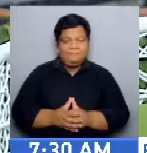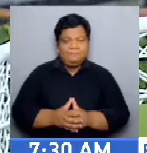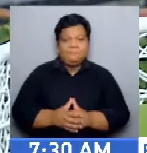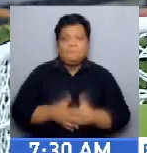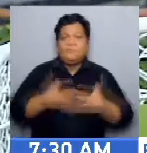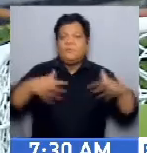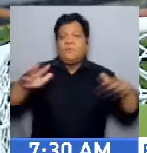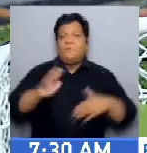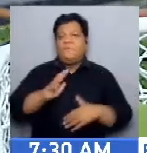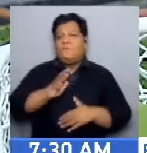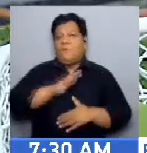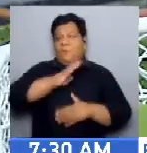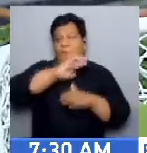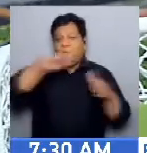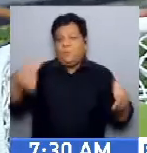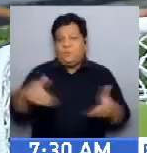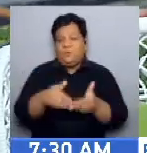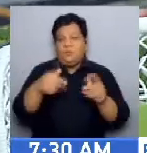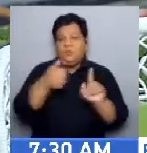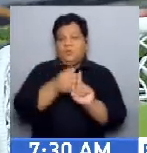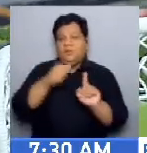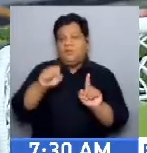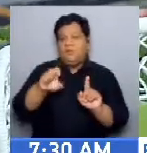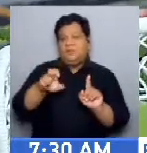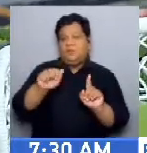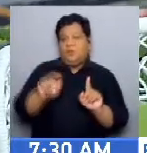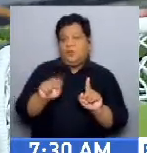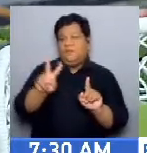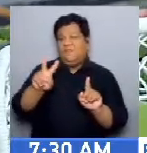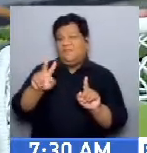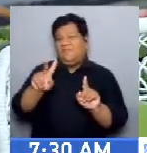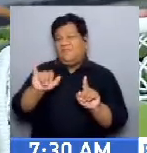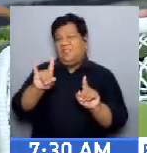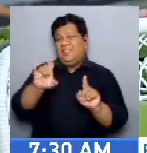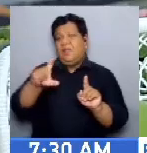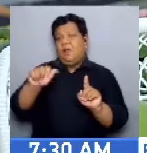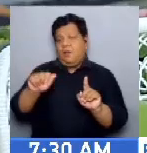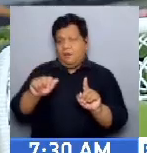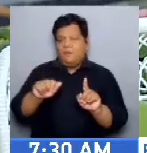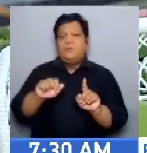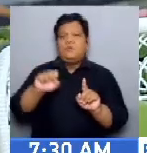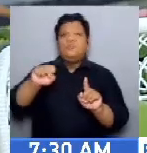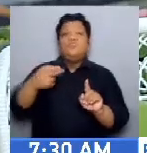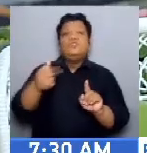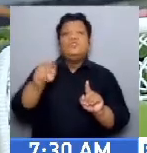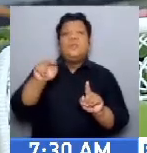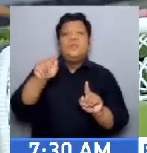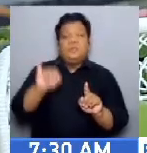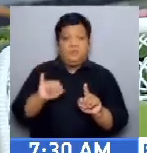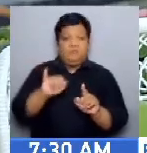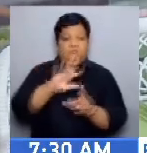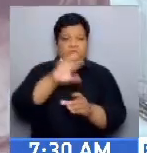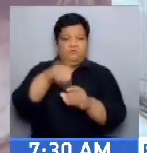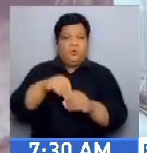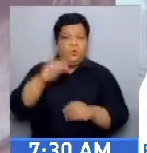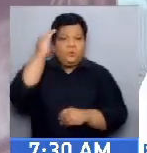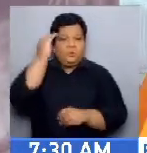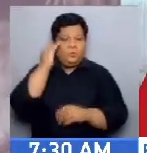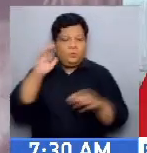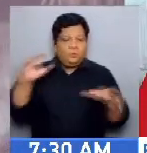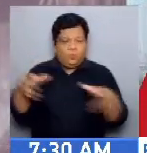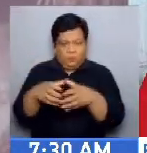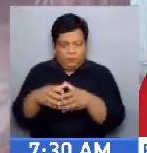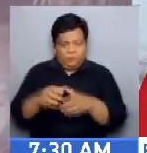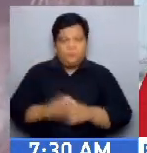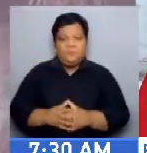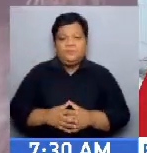Chantal Videla o Shanti bilang bahagi ng Korean girl group na Lapidus. Inanunsyo yan sa